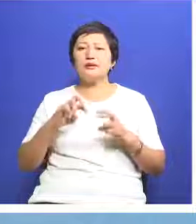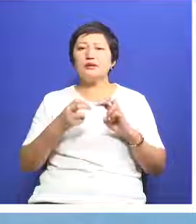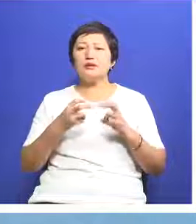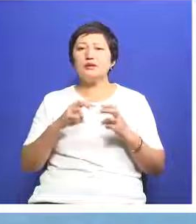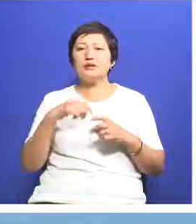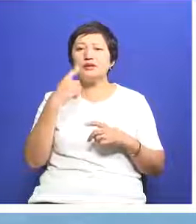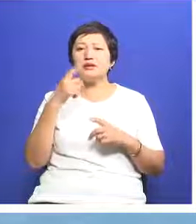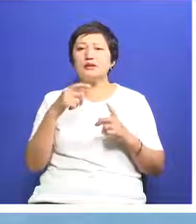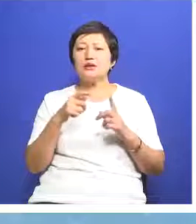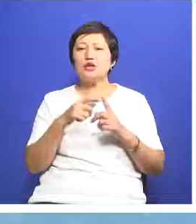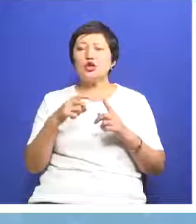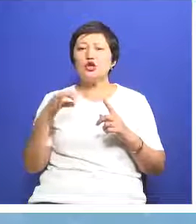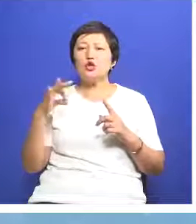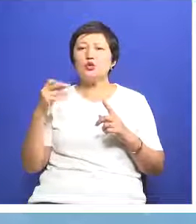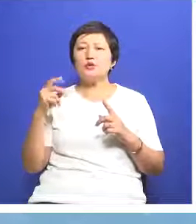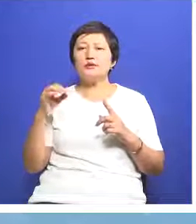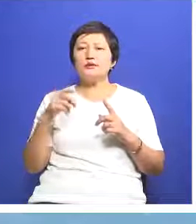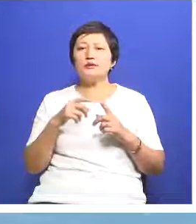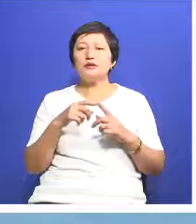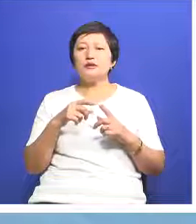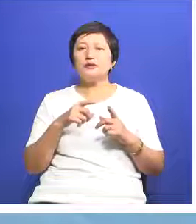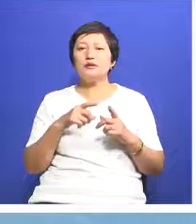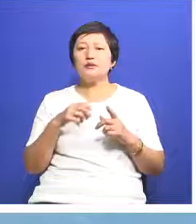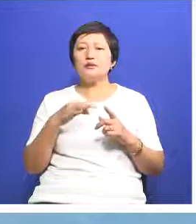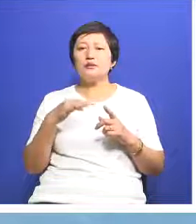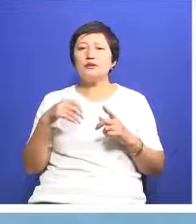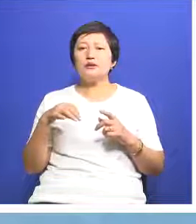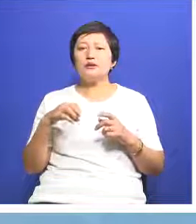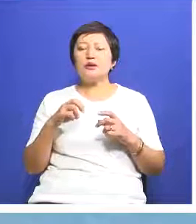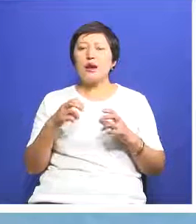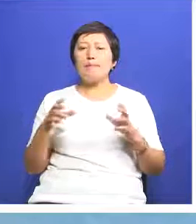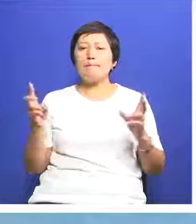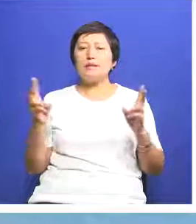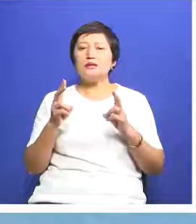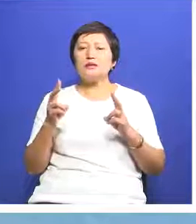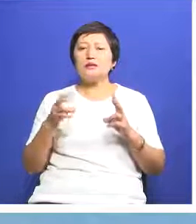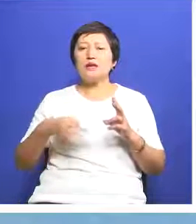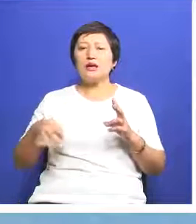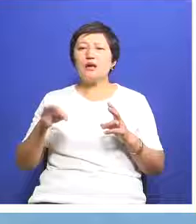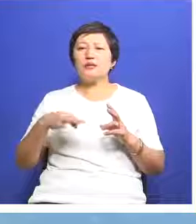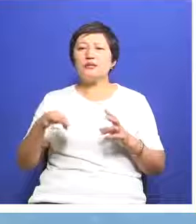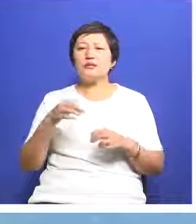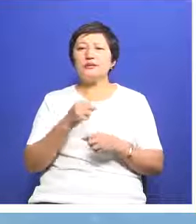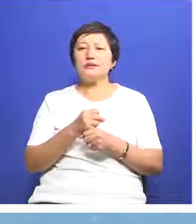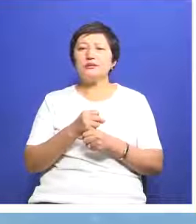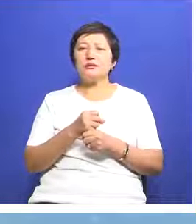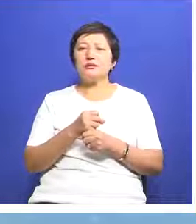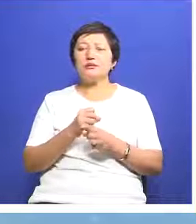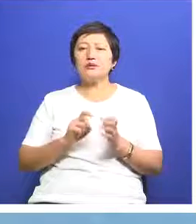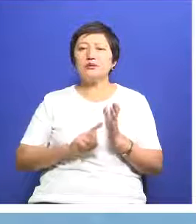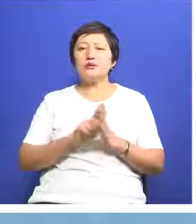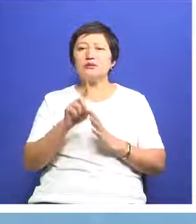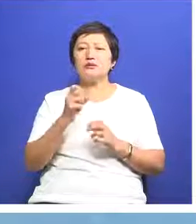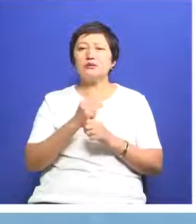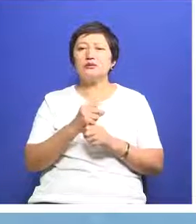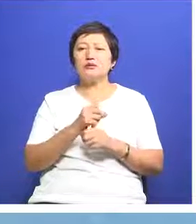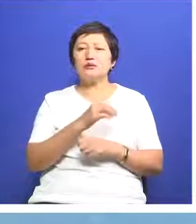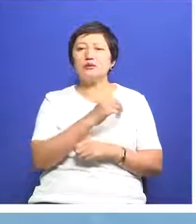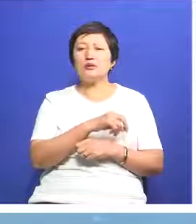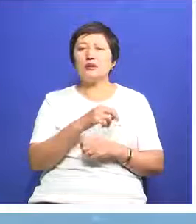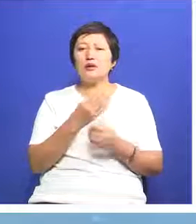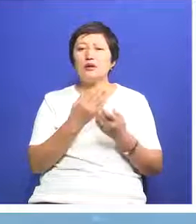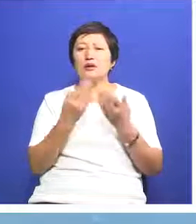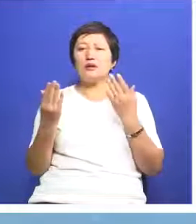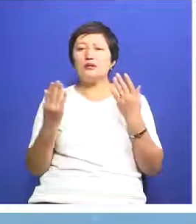мәселелерді жеткізіп, түйткілді түйіндерді тізбектеді. Сондай-ақ басқосуда аудан басшысы өңірде атқарылған жұмыстарды баяндап,